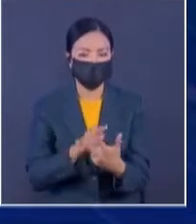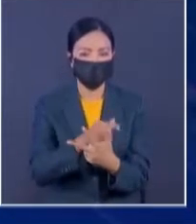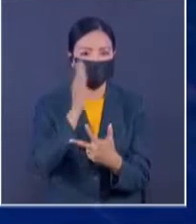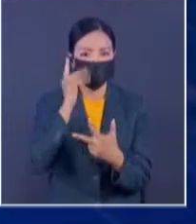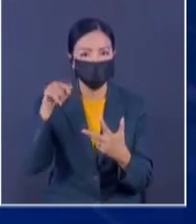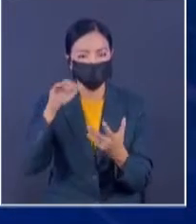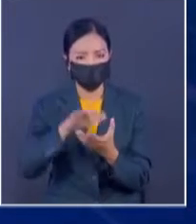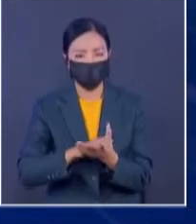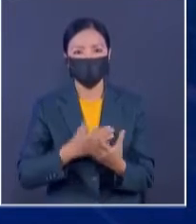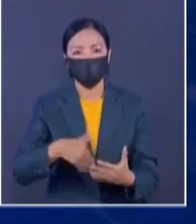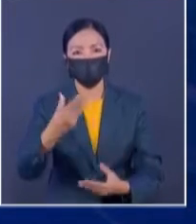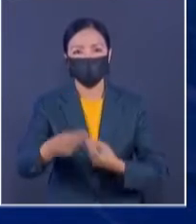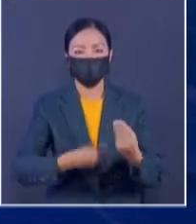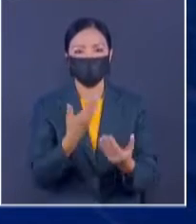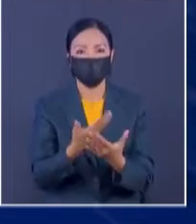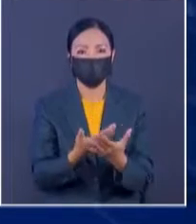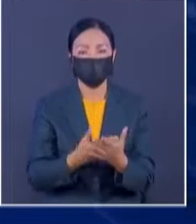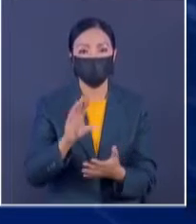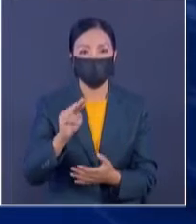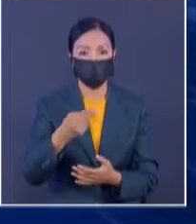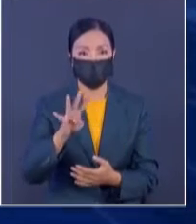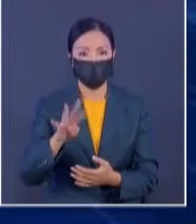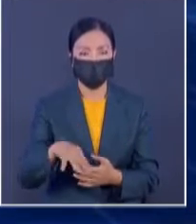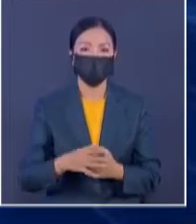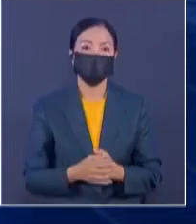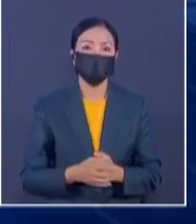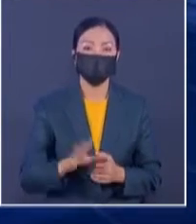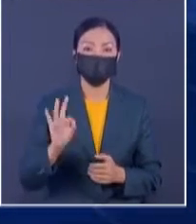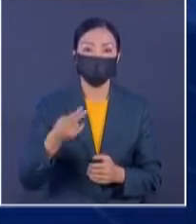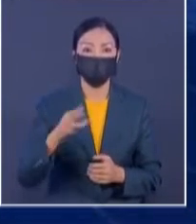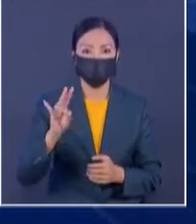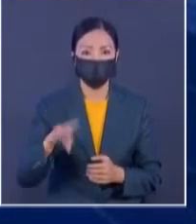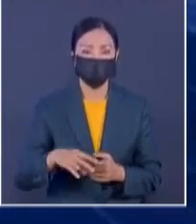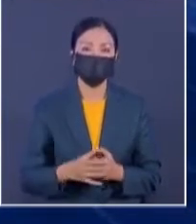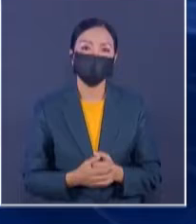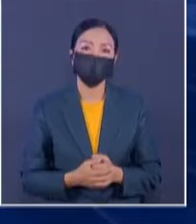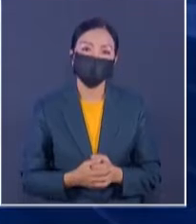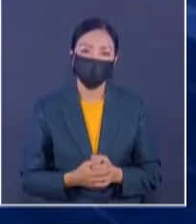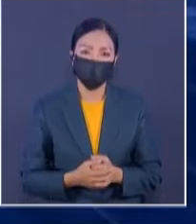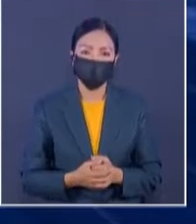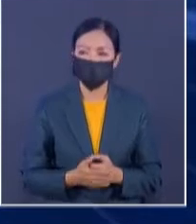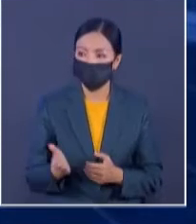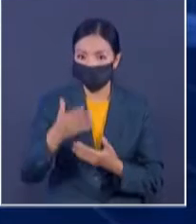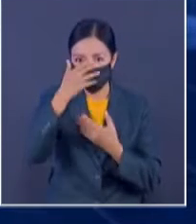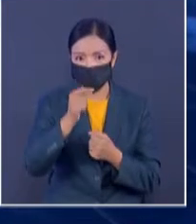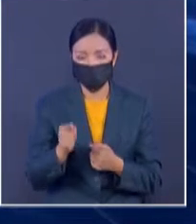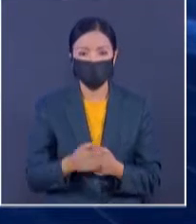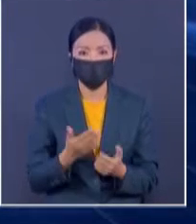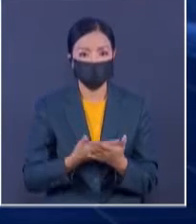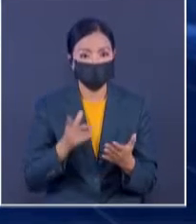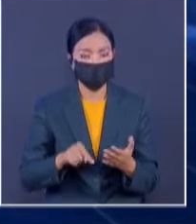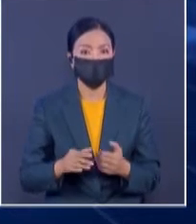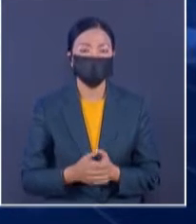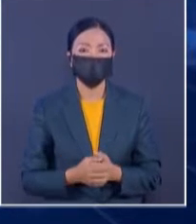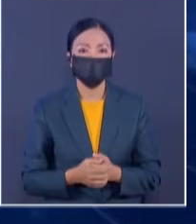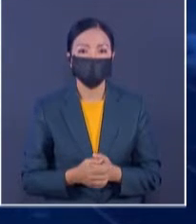กนำมาขายทอดตลาดครับในราคา 64,000 ถึง 97,000 บาทครับพี่บ๊อบสนใจไหมครับ โอ้นี่ถือว่าถูกนะครับ เอ